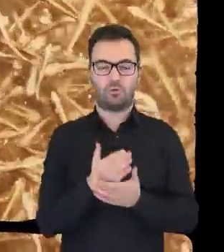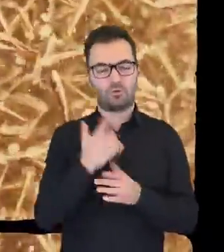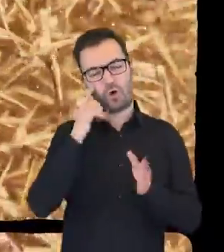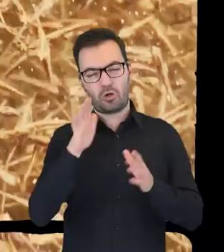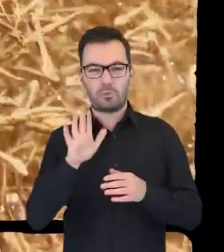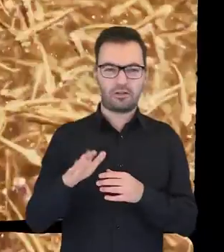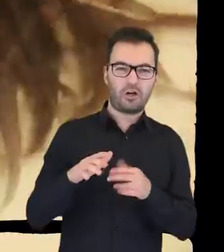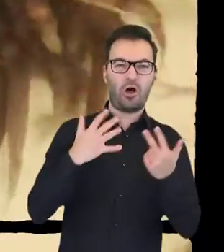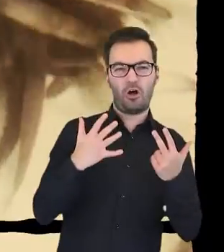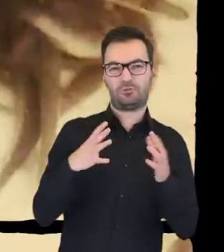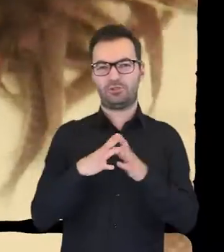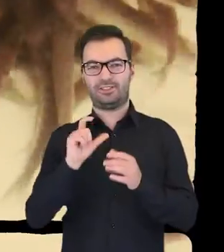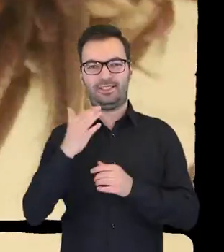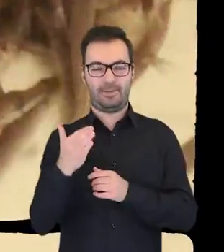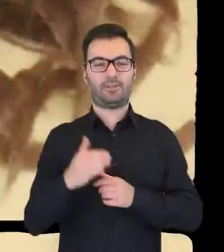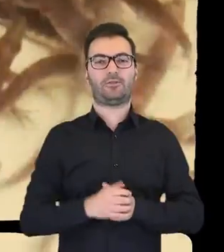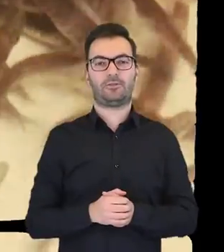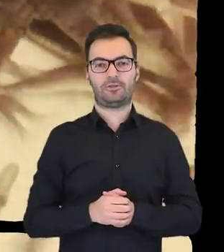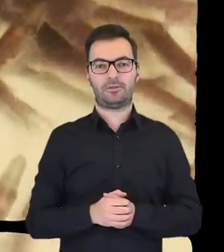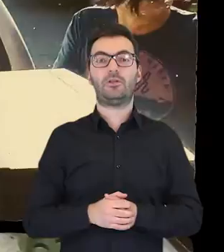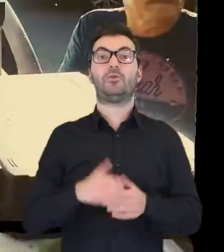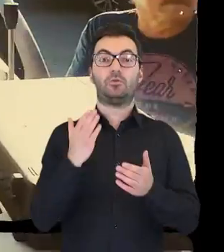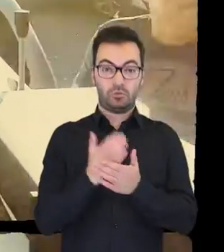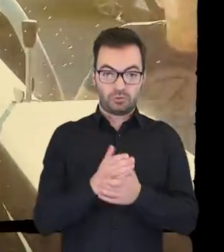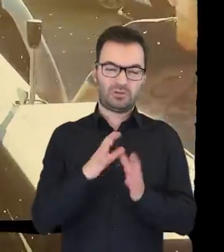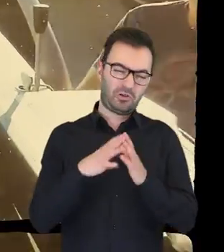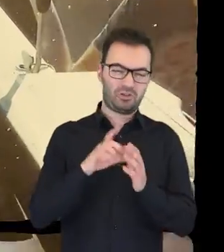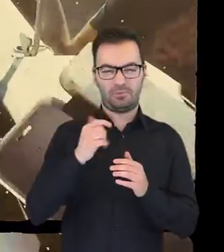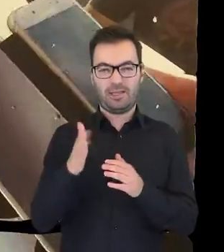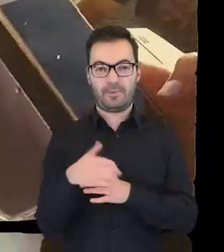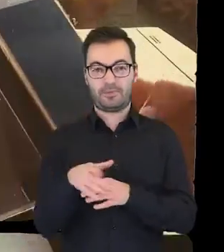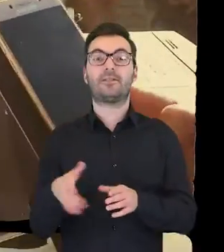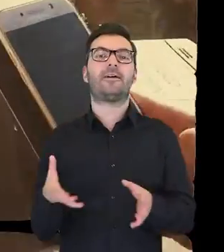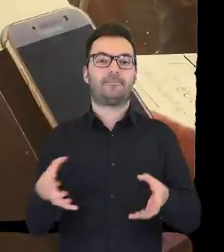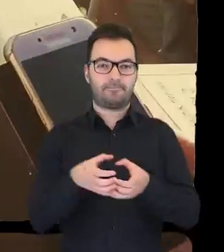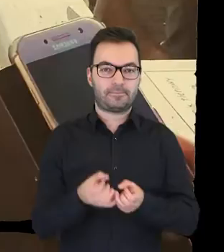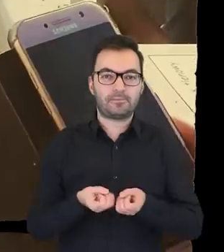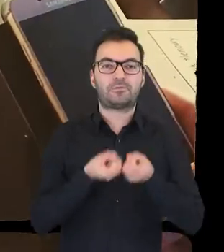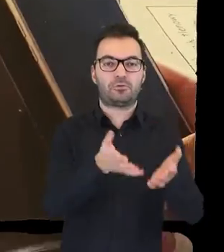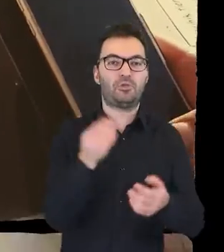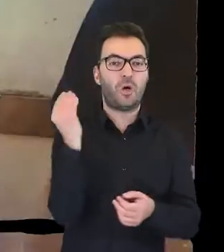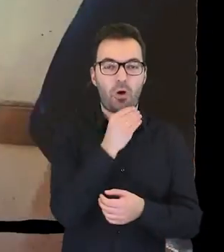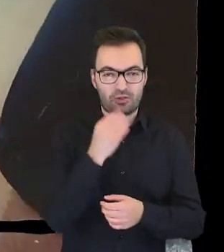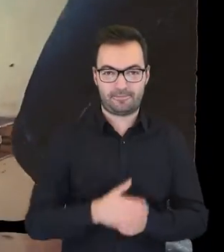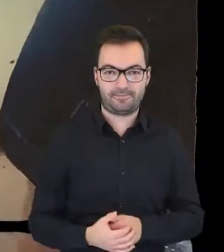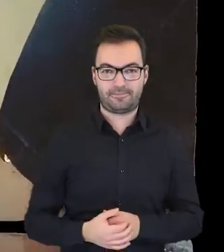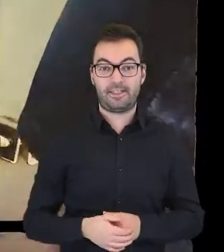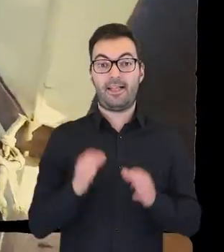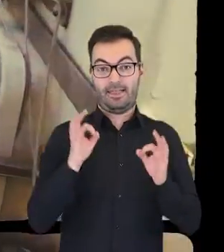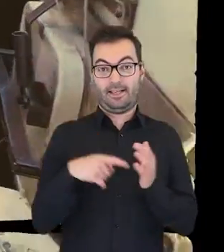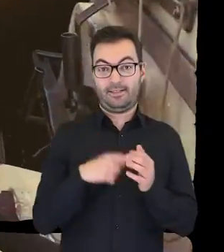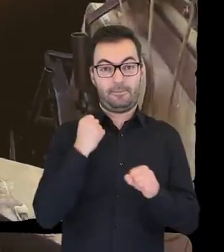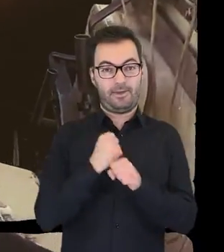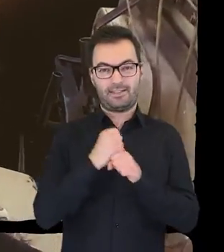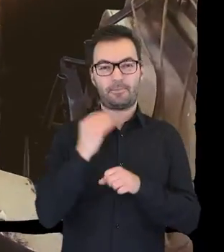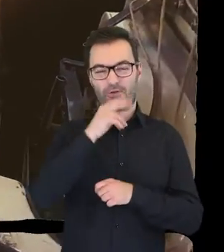osiągają wielkość około 8-10 cm. Takie mniej więcej 10-centymetrowe rybki wypuszczamy do morza. Takie prace w tej chwili